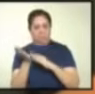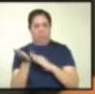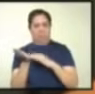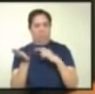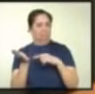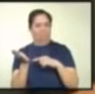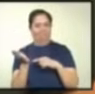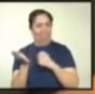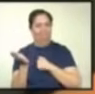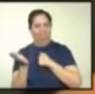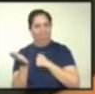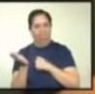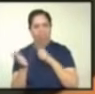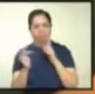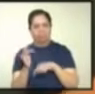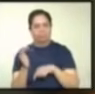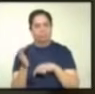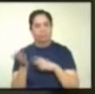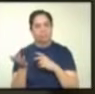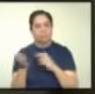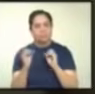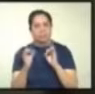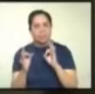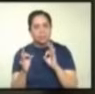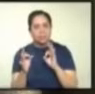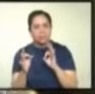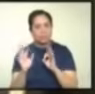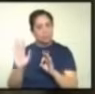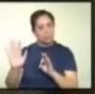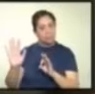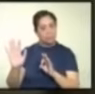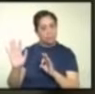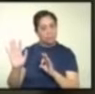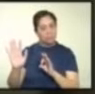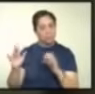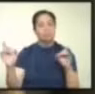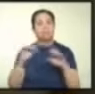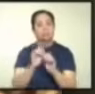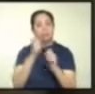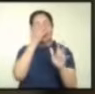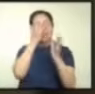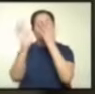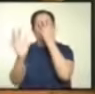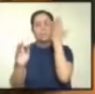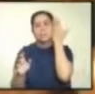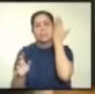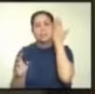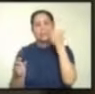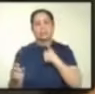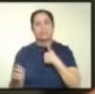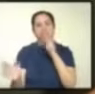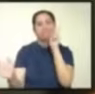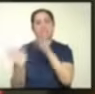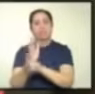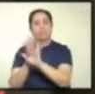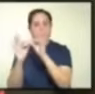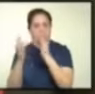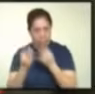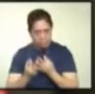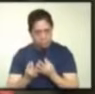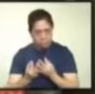po, hindi po. Dahil kung sa kanila po gagawin yon, kunyari lang po, kami po yung papatay ng pamilya